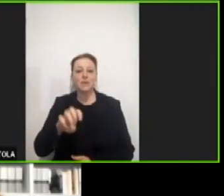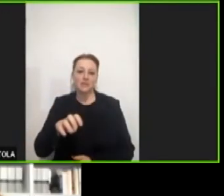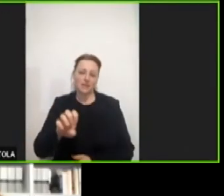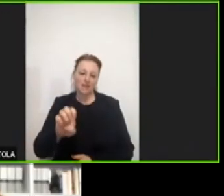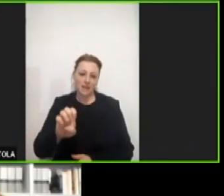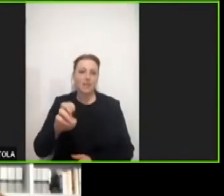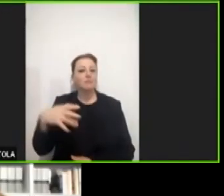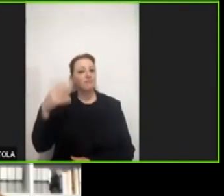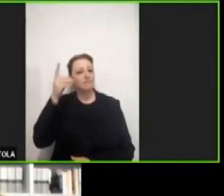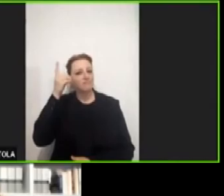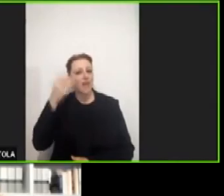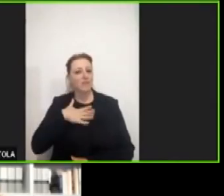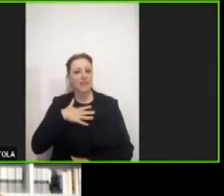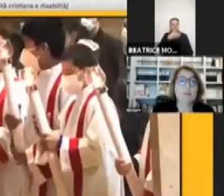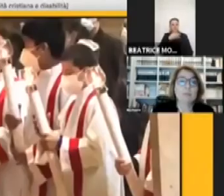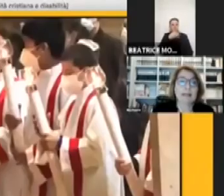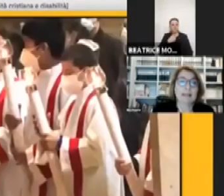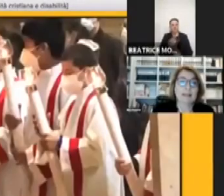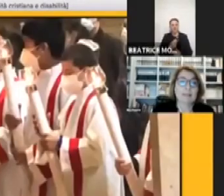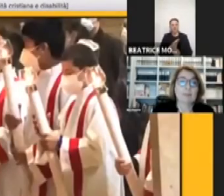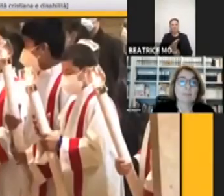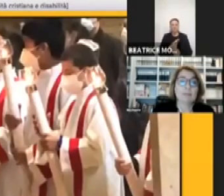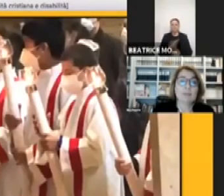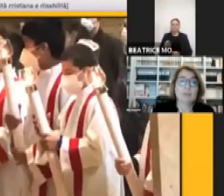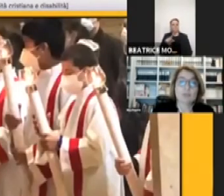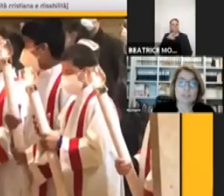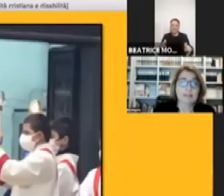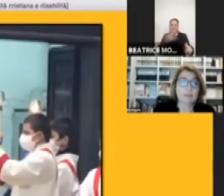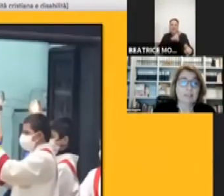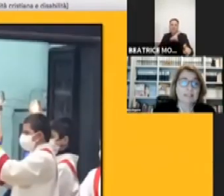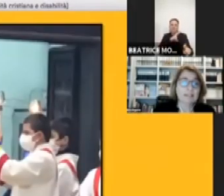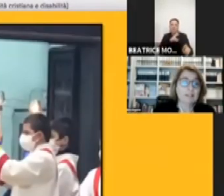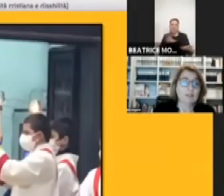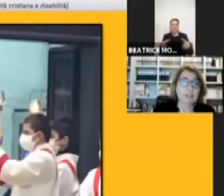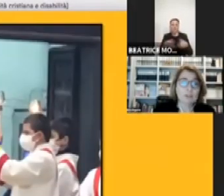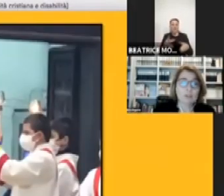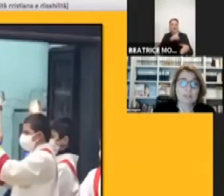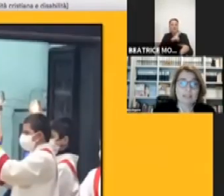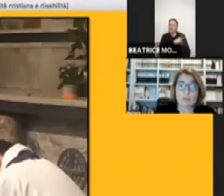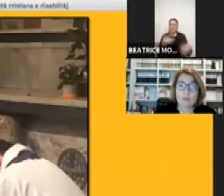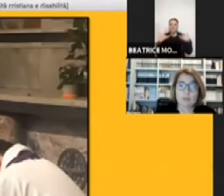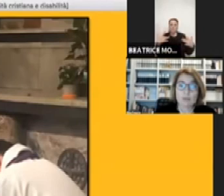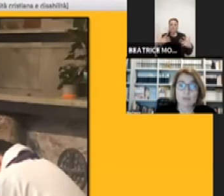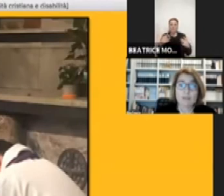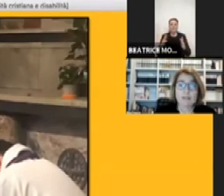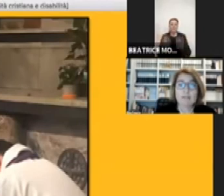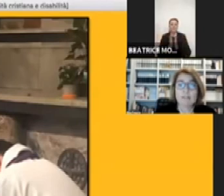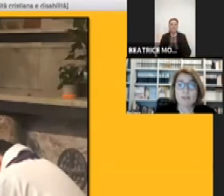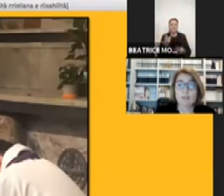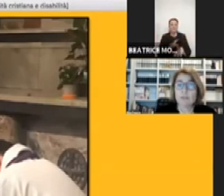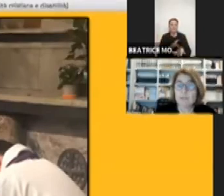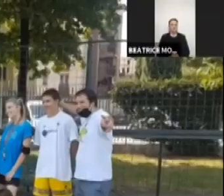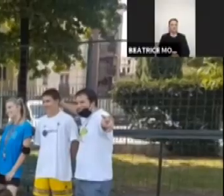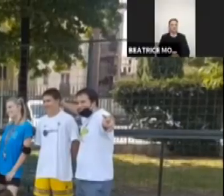Parole che sono la logica conclusione di quanto l'arcivescovo aveva poco prima detto durante il convegno, promosso dal tavolo di coordinamento